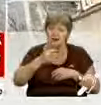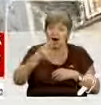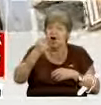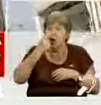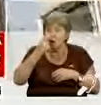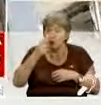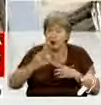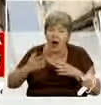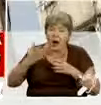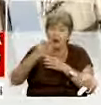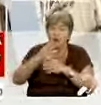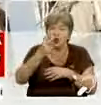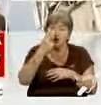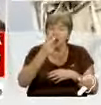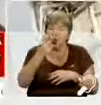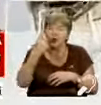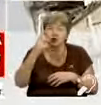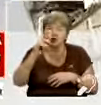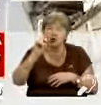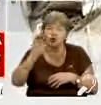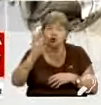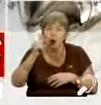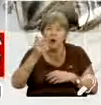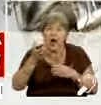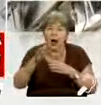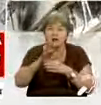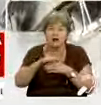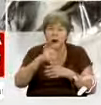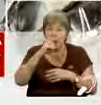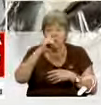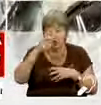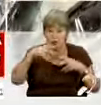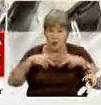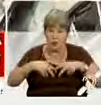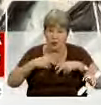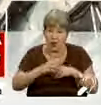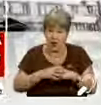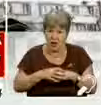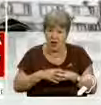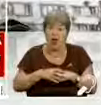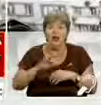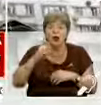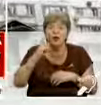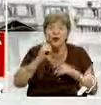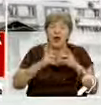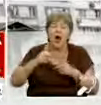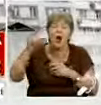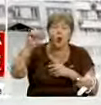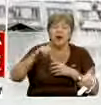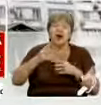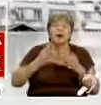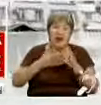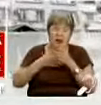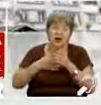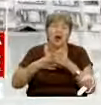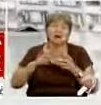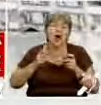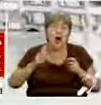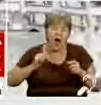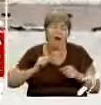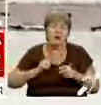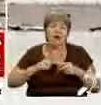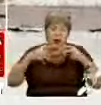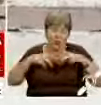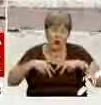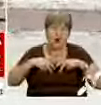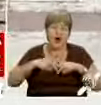drone iraniene asupra orașelor ucrainene, din care 16 au fost doborâte de apărarea antiaeriană. Președintele Zelenski a reacționat la aceste